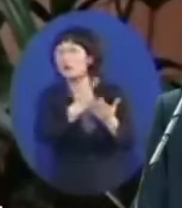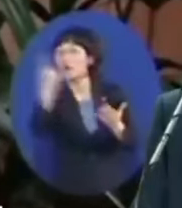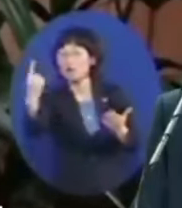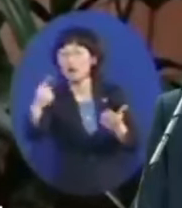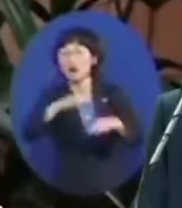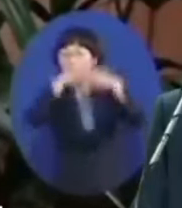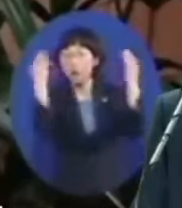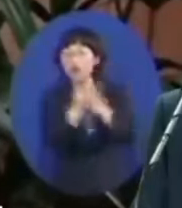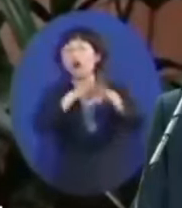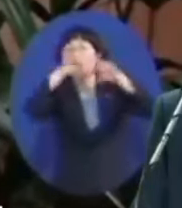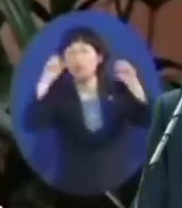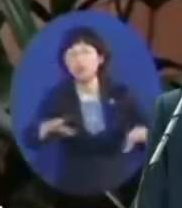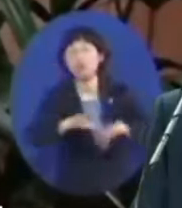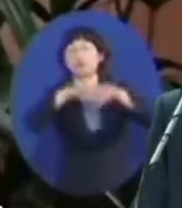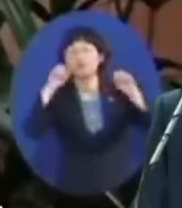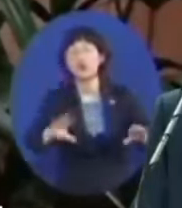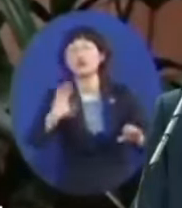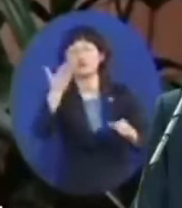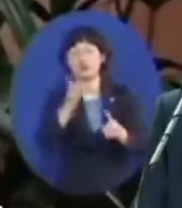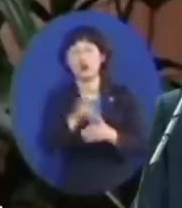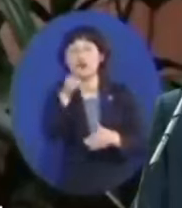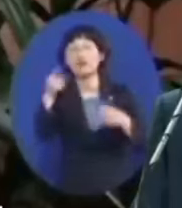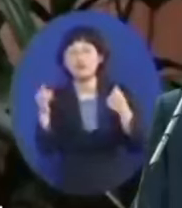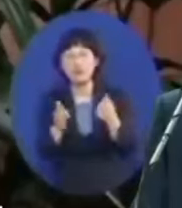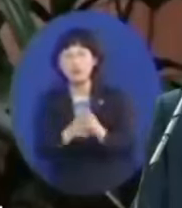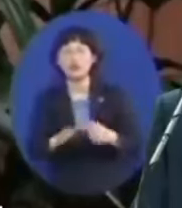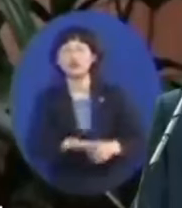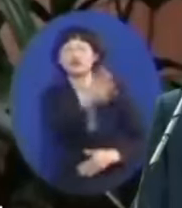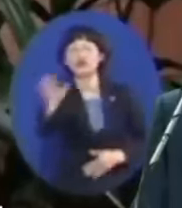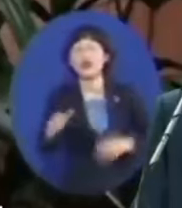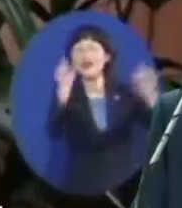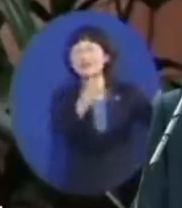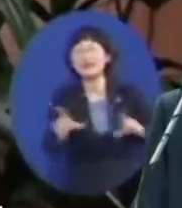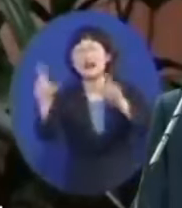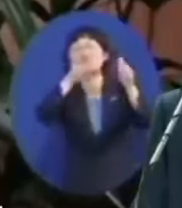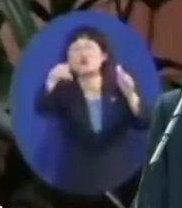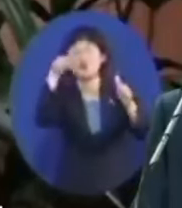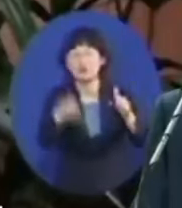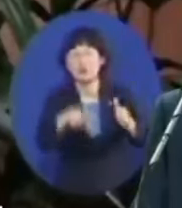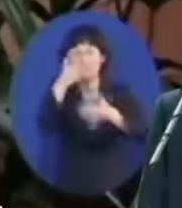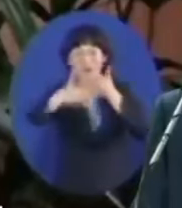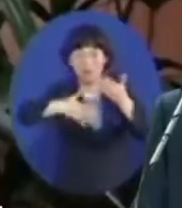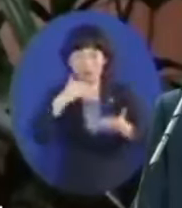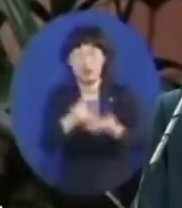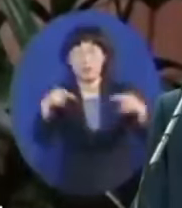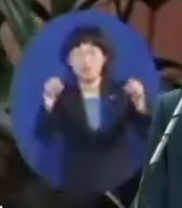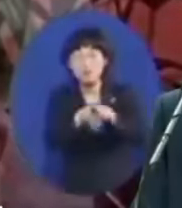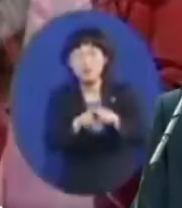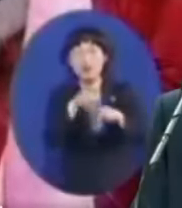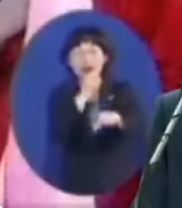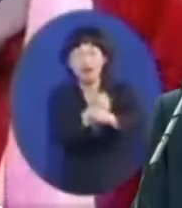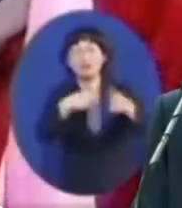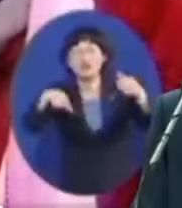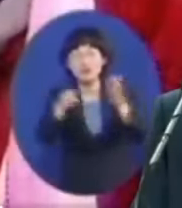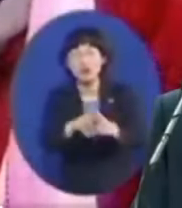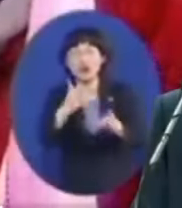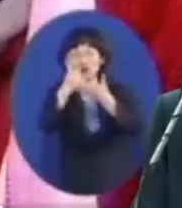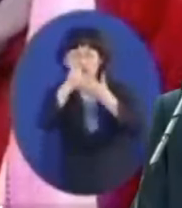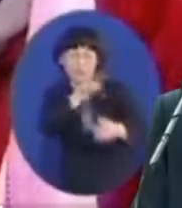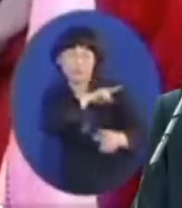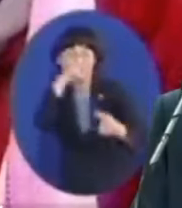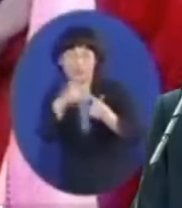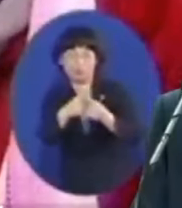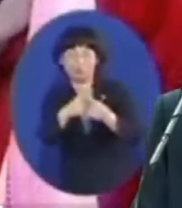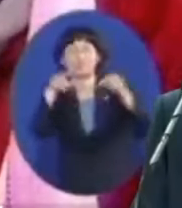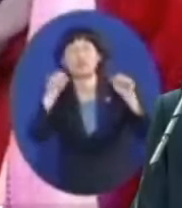것이 헛되고 헛되어버리고 마는 것입니다. 그렇기 때문에 우리는 우리 삶 속에 하나님이 함께 하시도록 주님 제일주의로